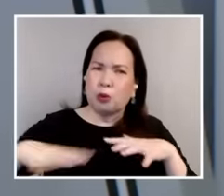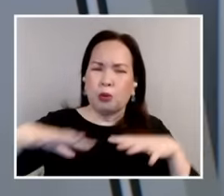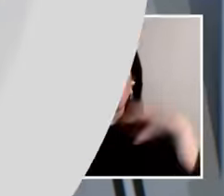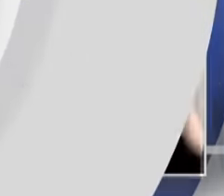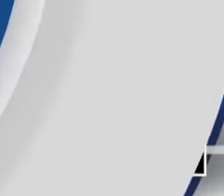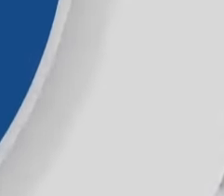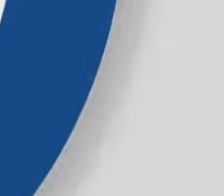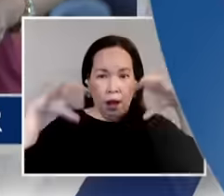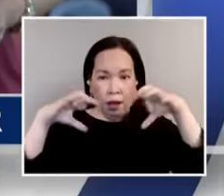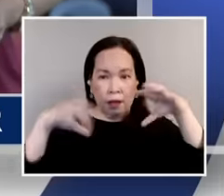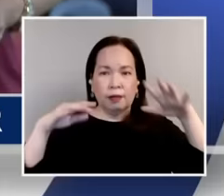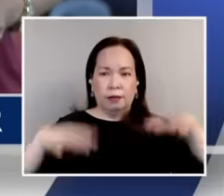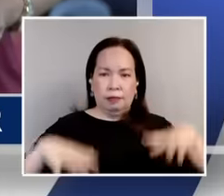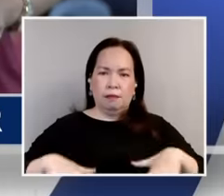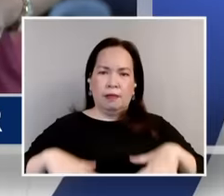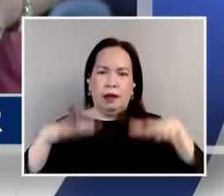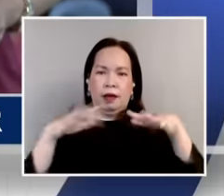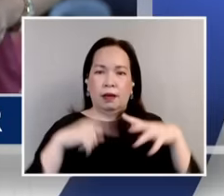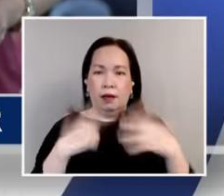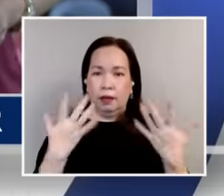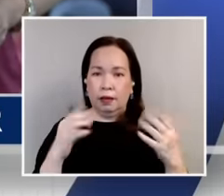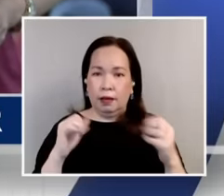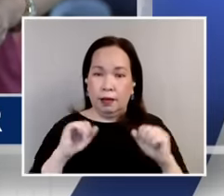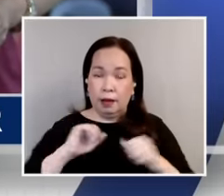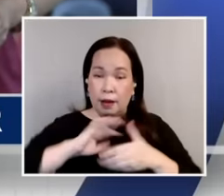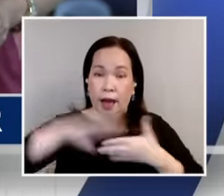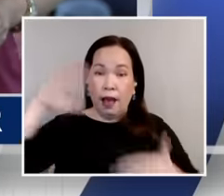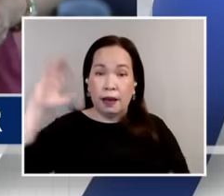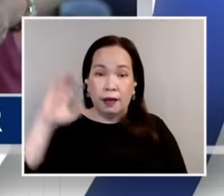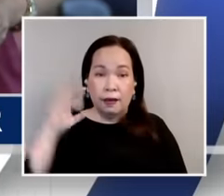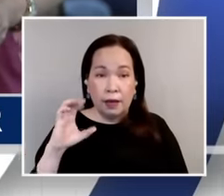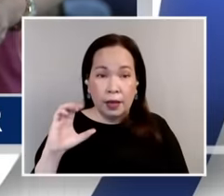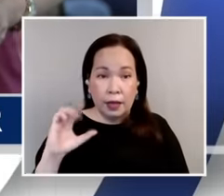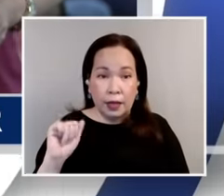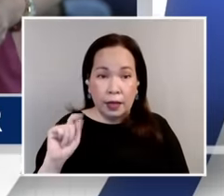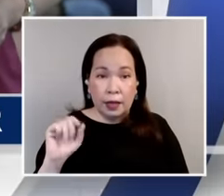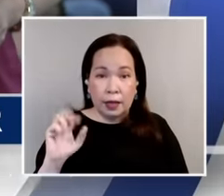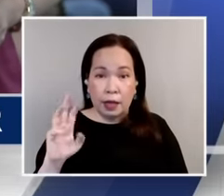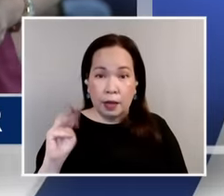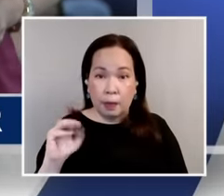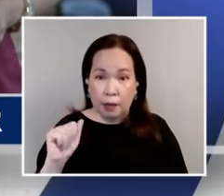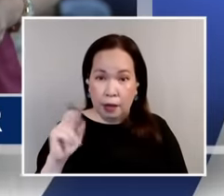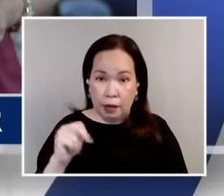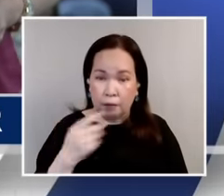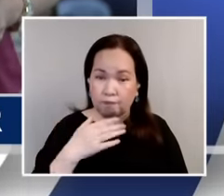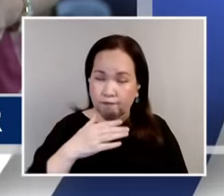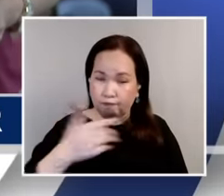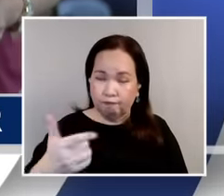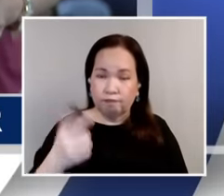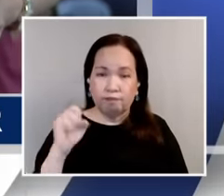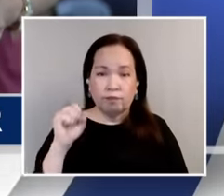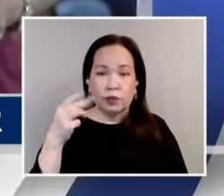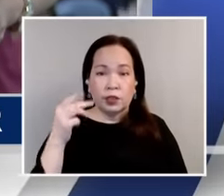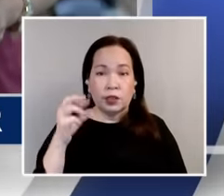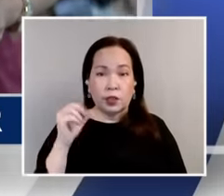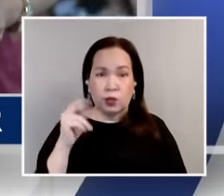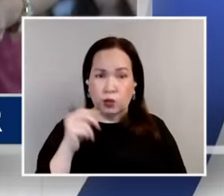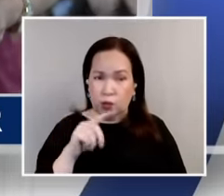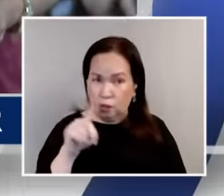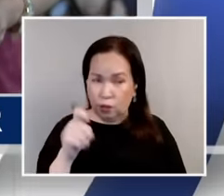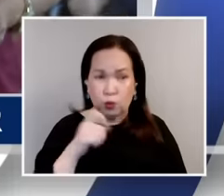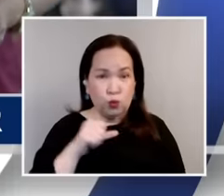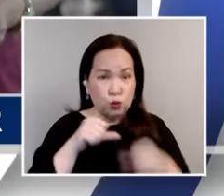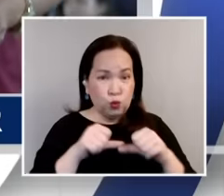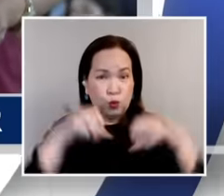sa Katarman, Northern Samar, nagpapatrol si Sharon Evite. So Sharon, nagpapatuloy pa rin ba yung ulan at